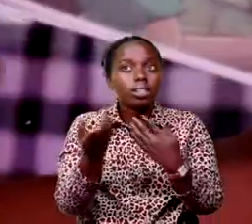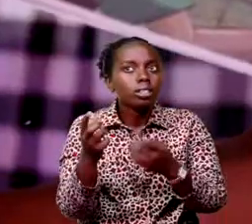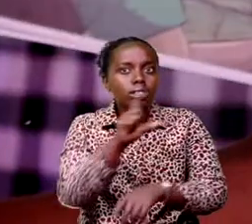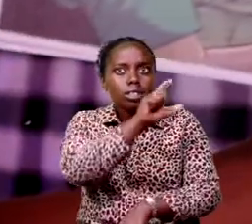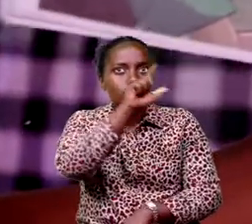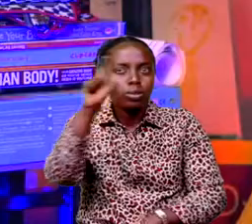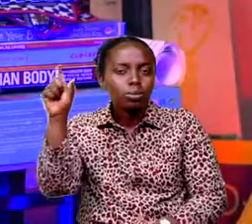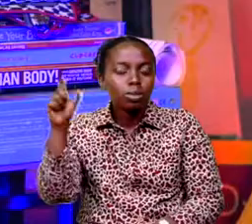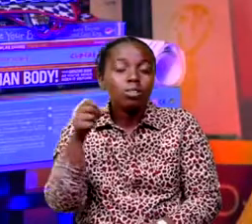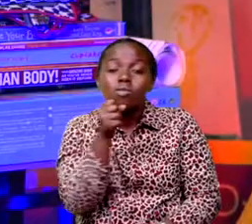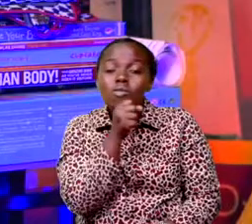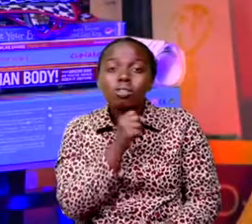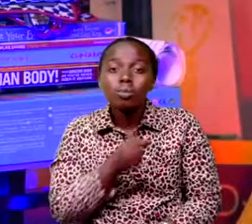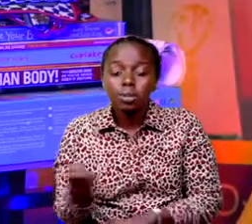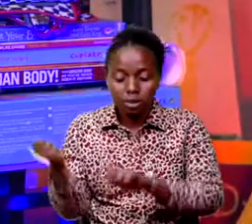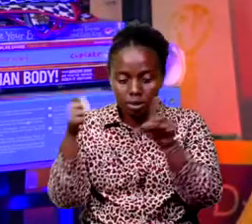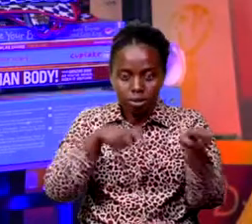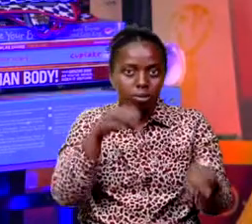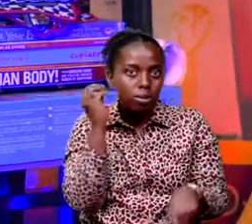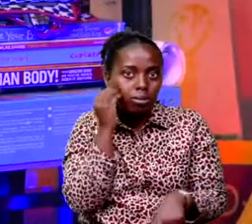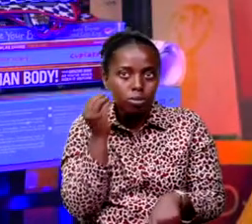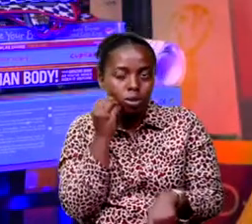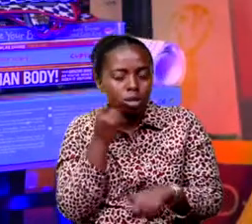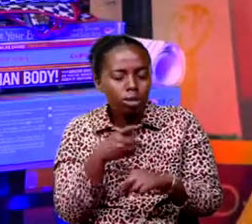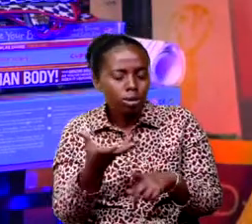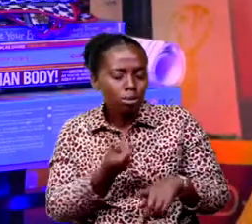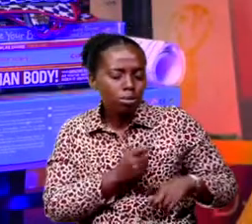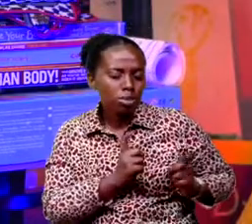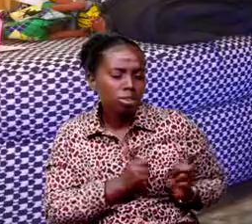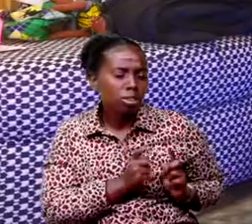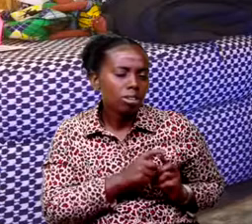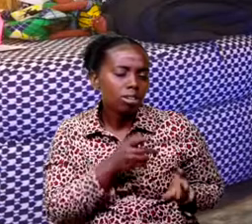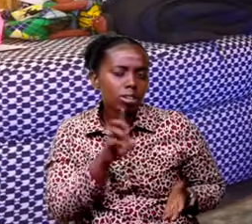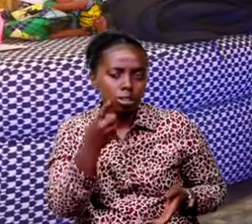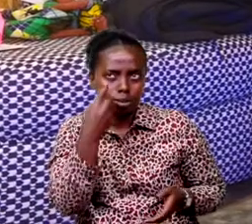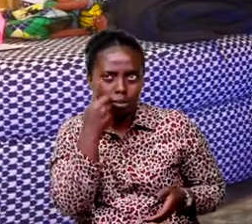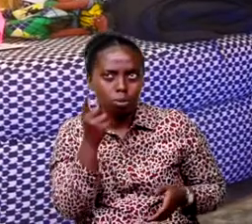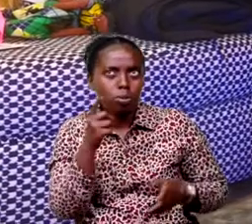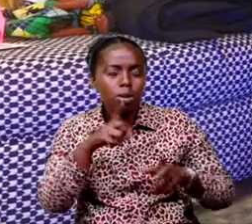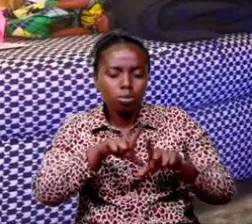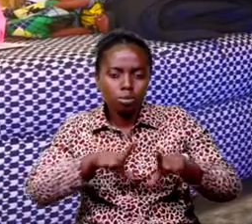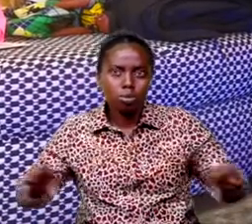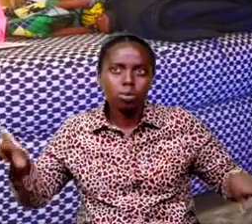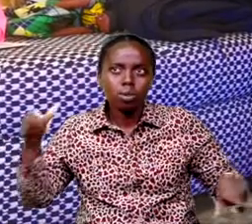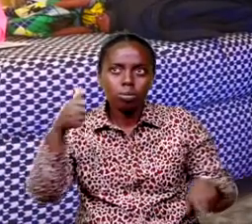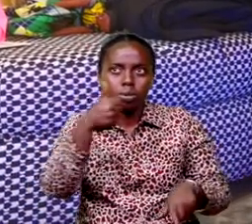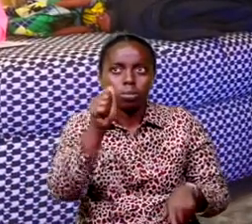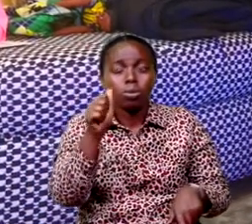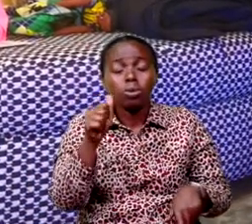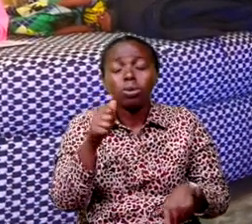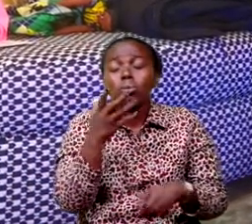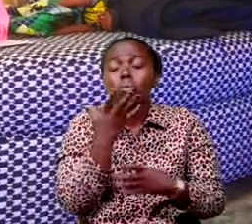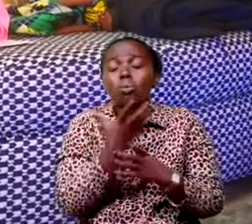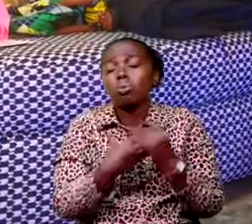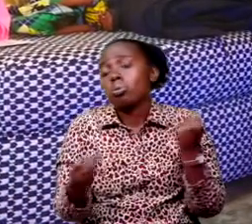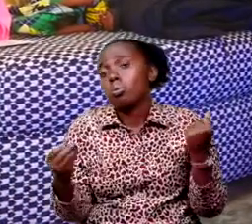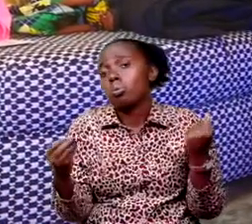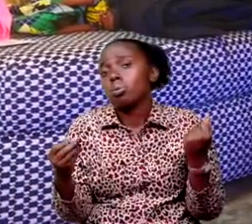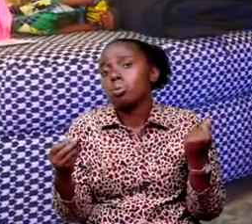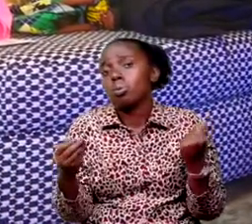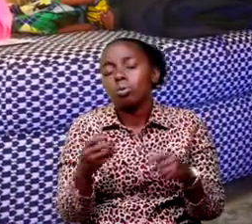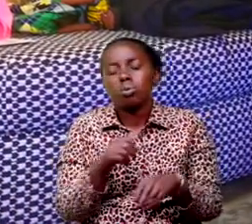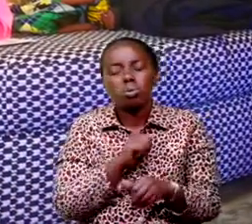hashize icyumweru wa mukecuru agaruka mu rugo ariko agira agahinda kenshi ko kubona ko mu murima we warumbye umurima